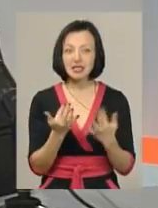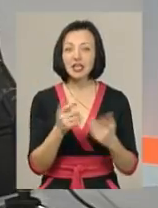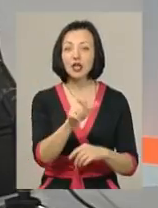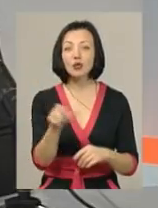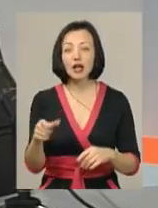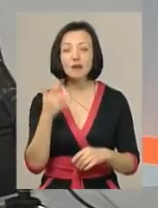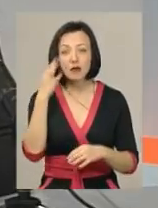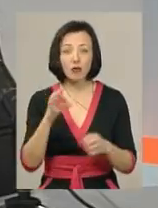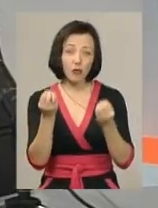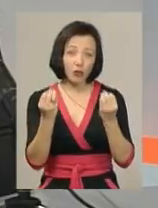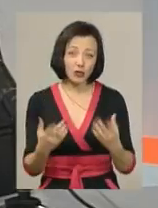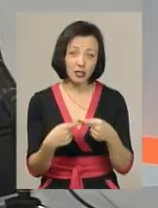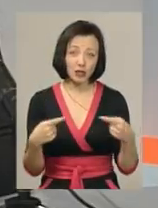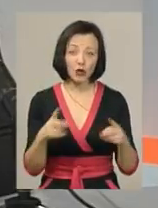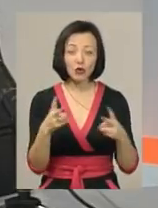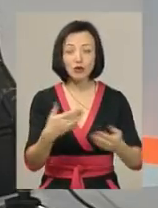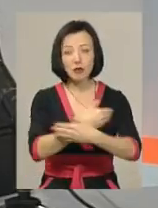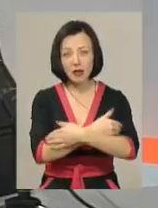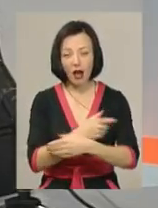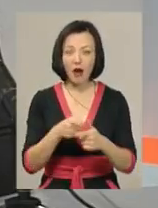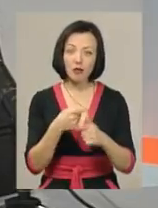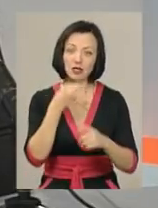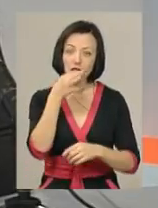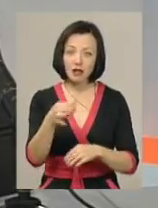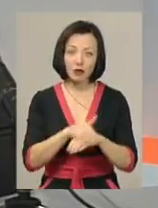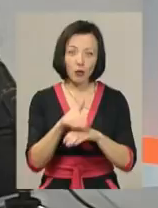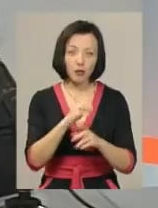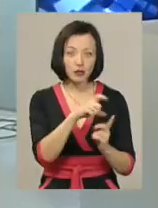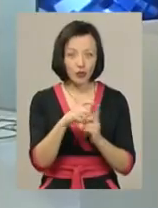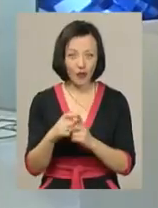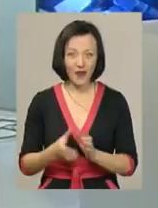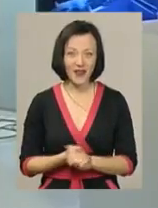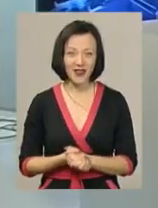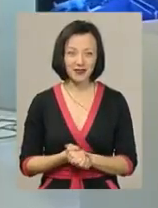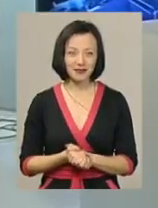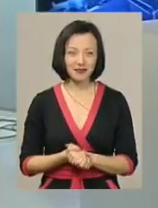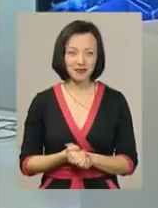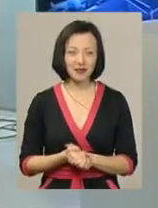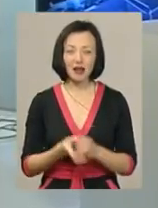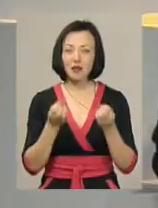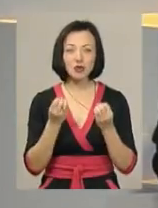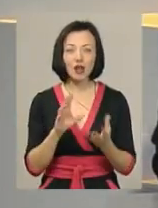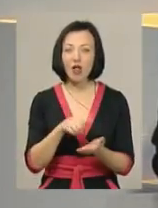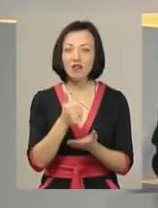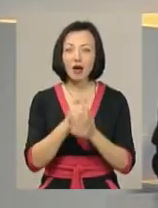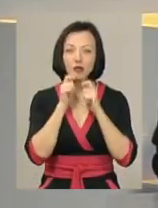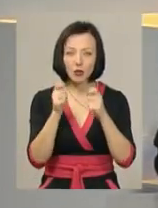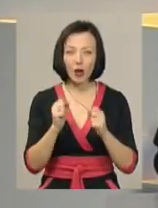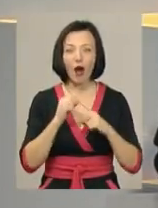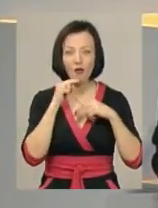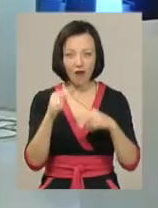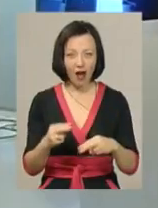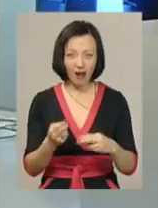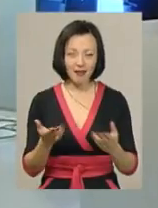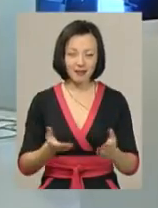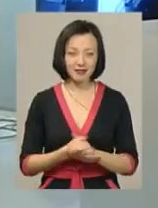людей мріють про Прості речі щоб їх хтось обійняв або сказав їм добре слово Ну та не не просто так кажуть що головне не подарунок А увага так